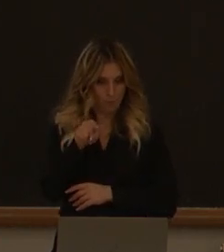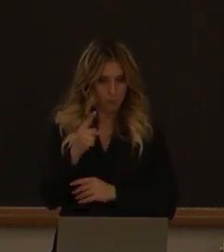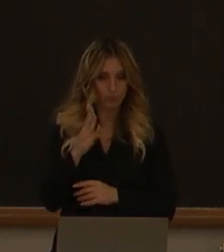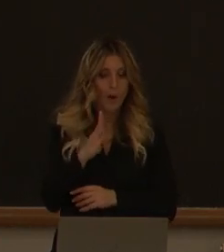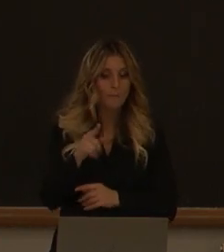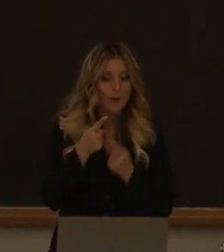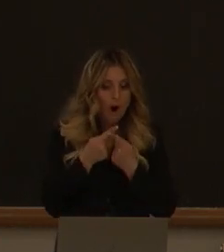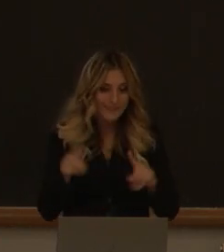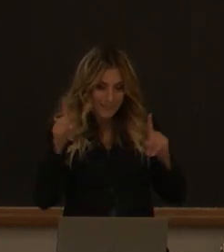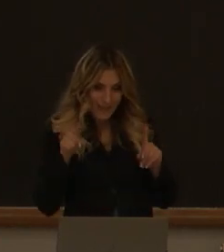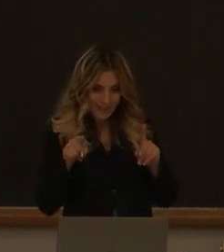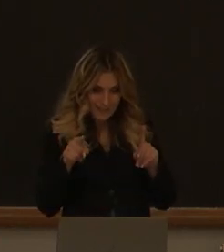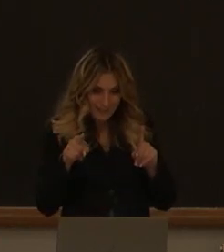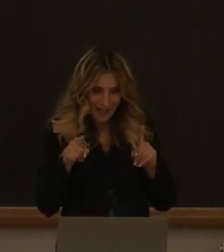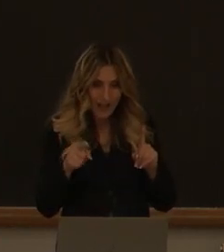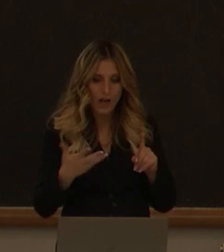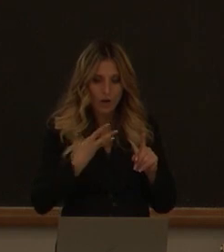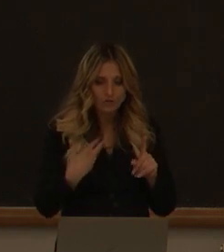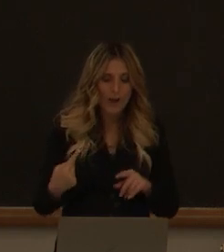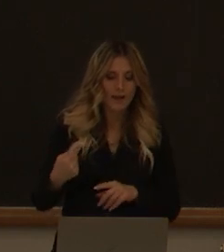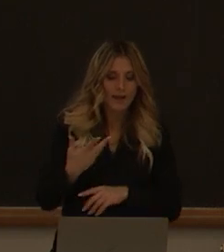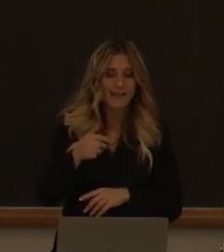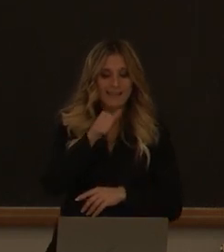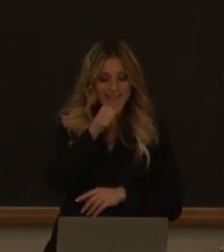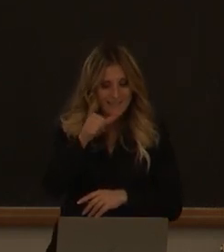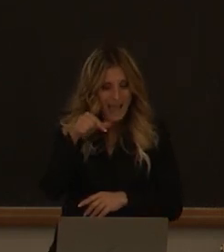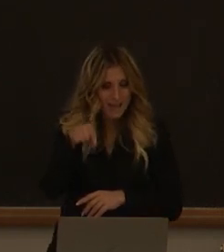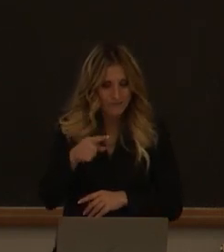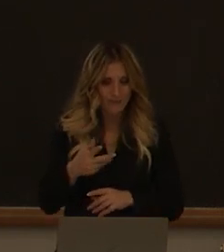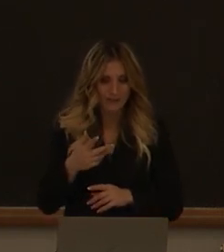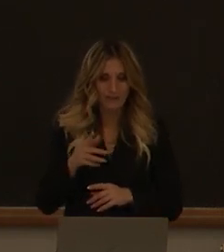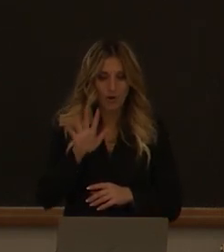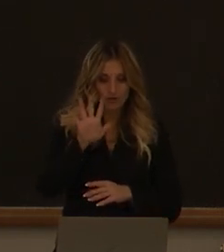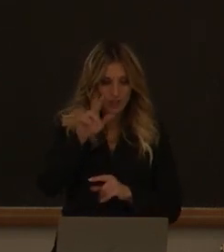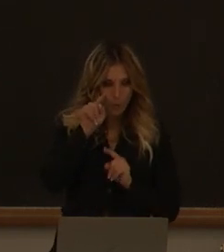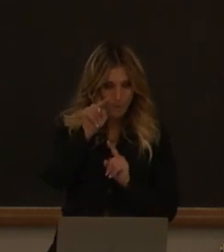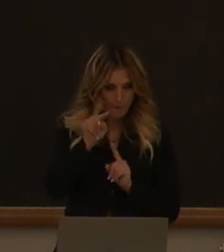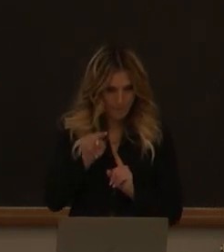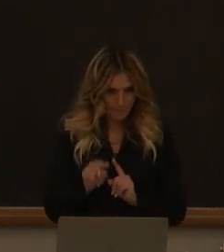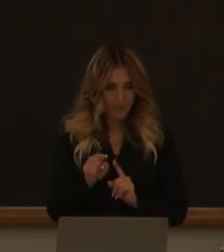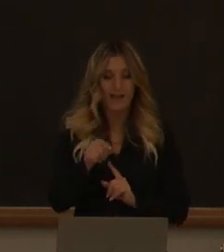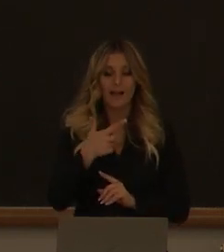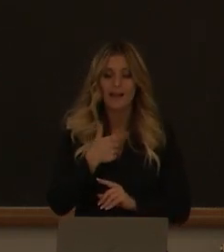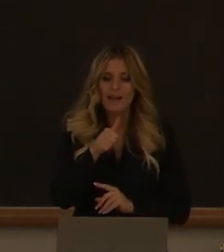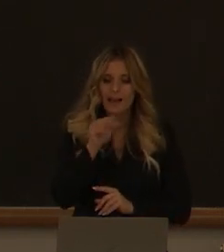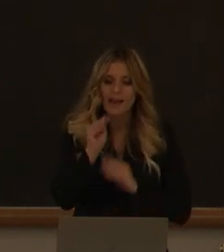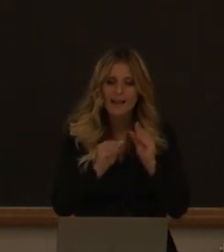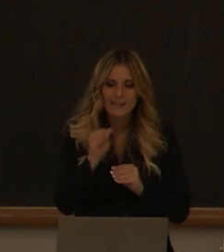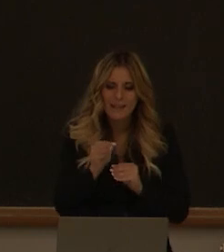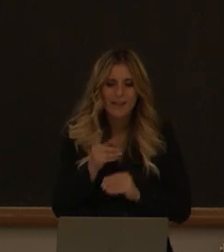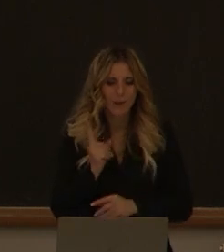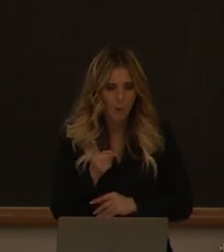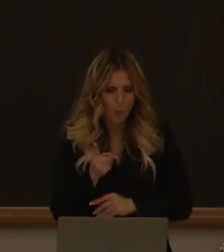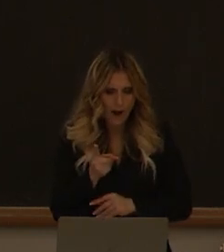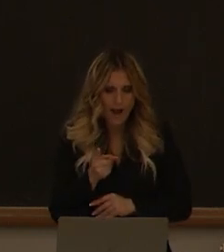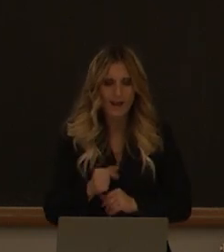biodiversità, abbiamo l'arrestare la perdita della biodiversità, dove ci sono 5 punti che richiedono per l'appunto,